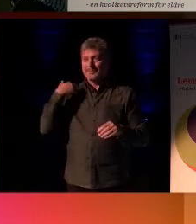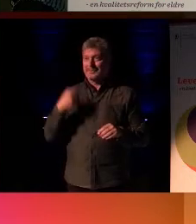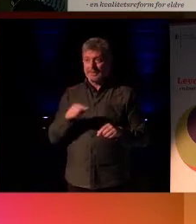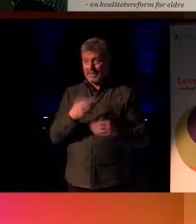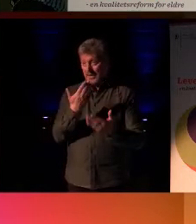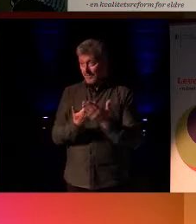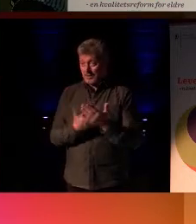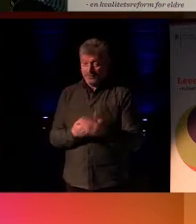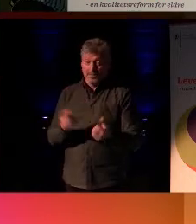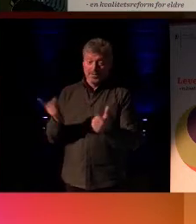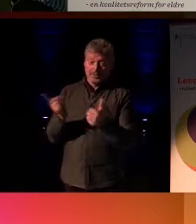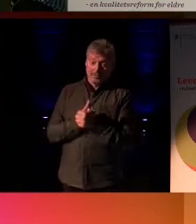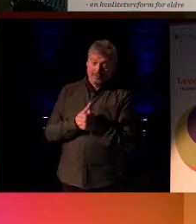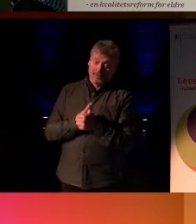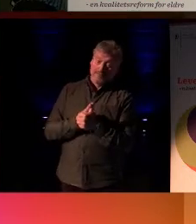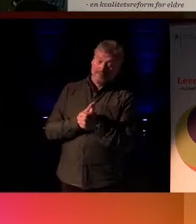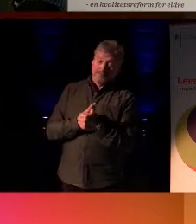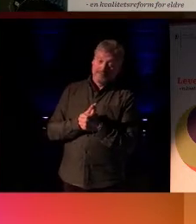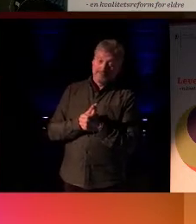for eksempel